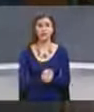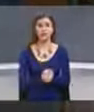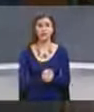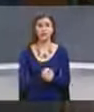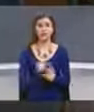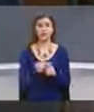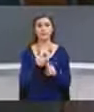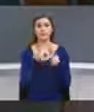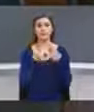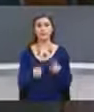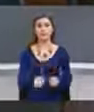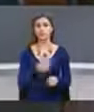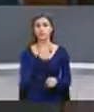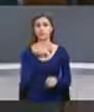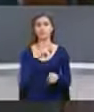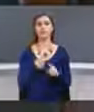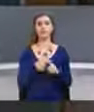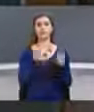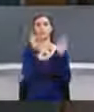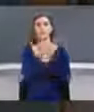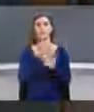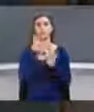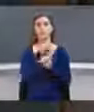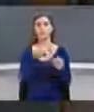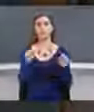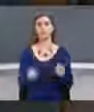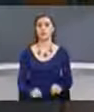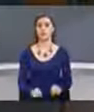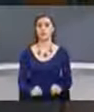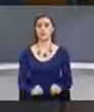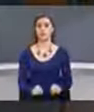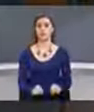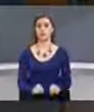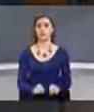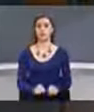shumë i dobët dhe jo serioz për nga përmbajtja që po e shohim këtu.